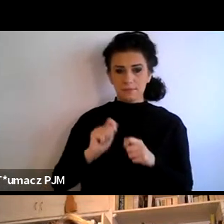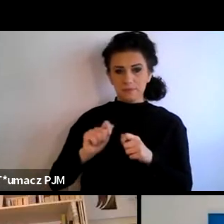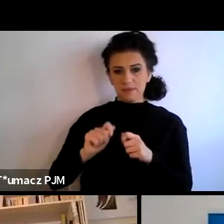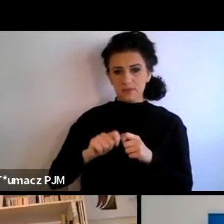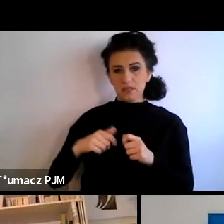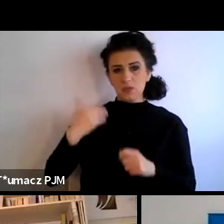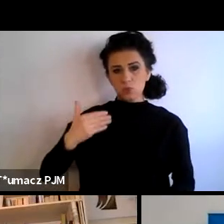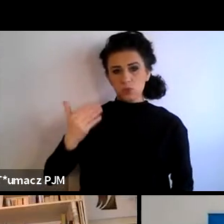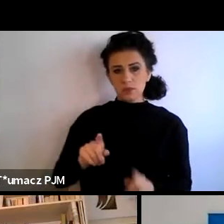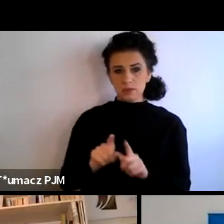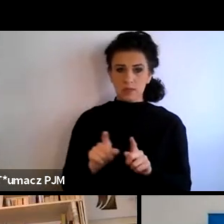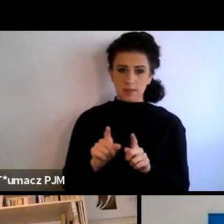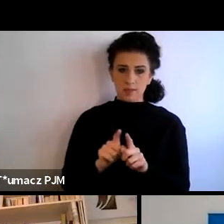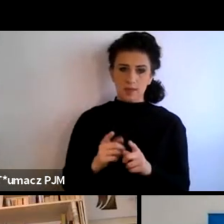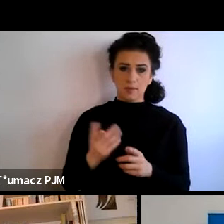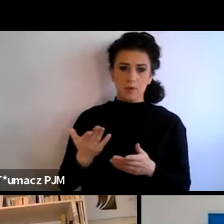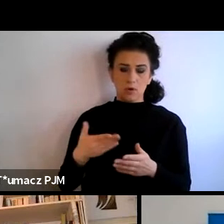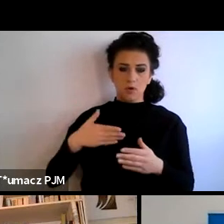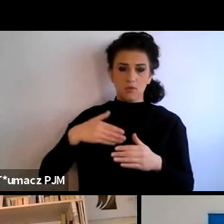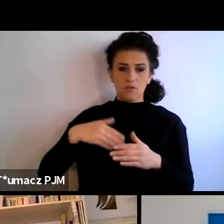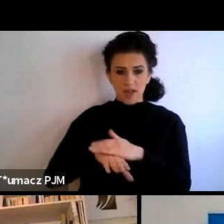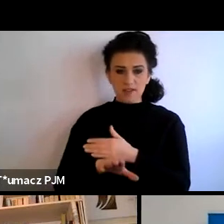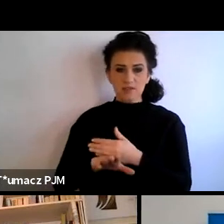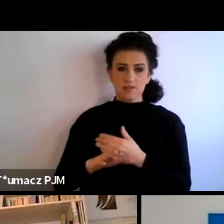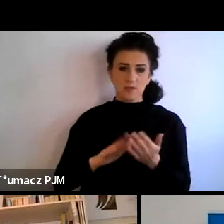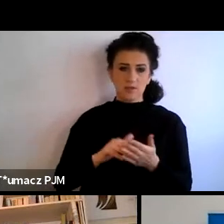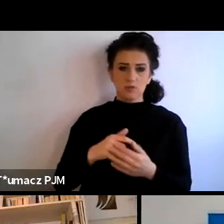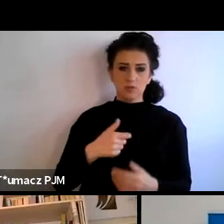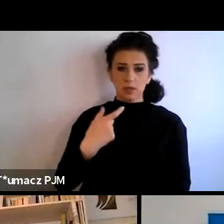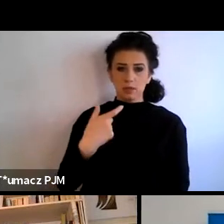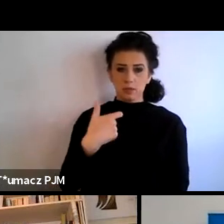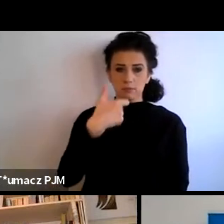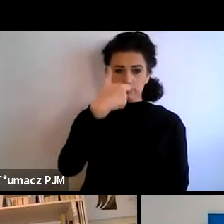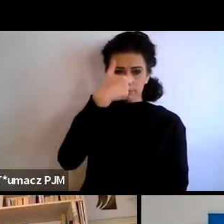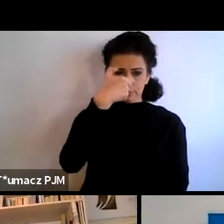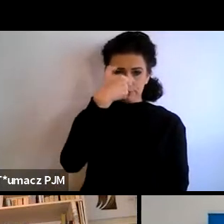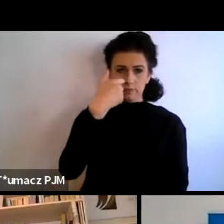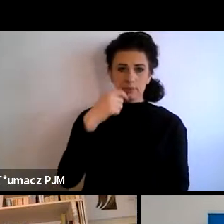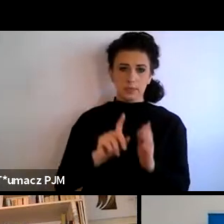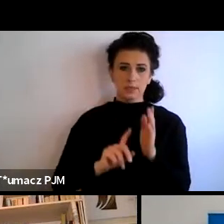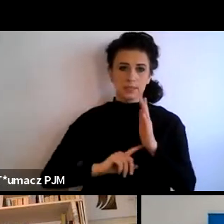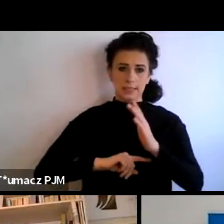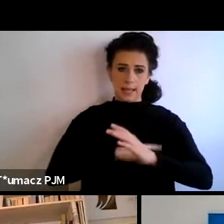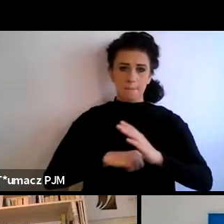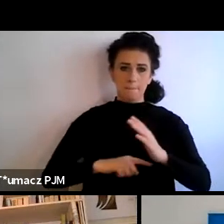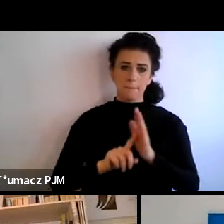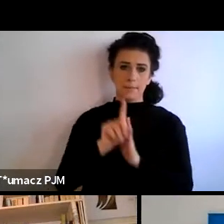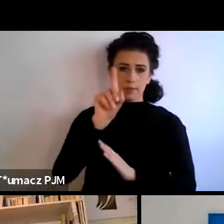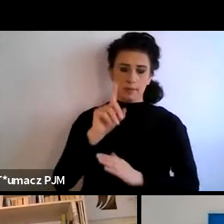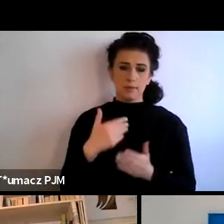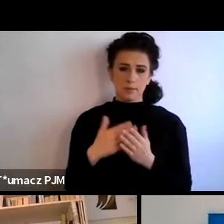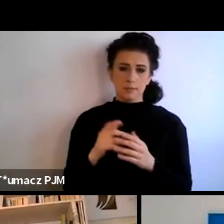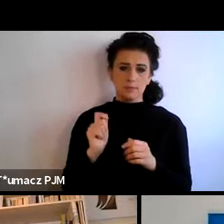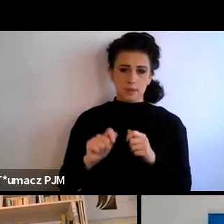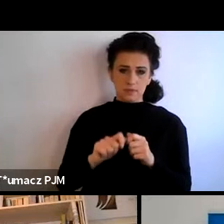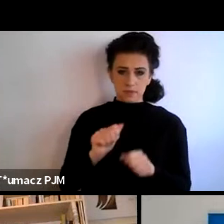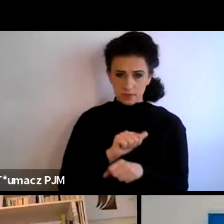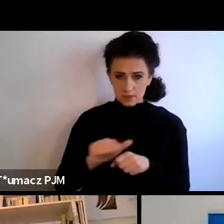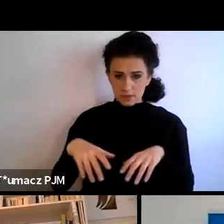się wchodzi, to chociażby jest to mierzenie temperatury, więc już jakaś weryfikacja tych osób jest na wstępie,